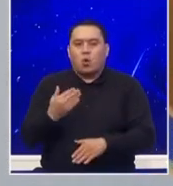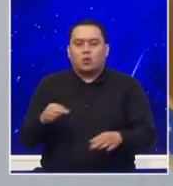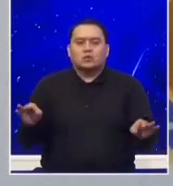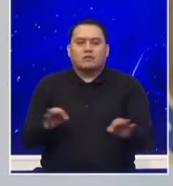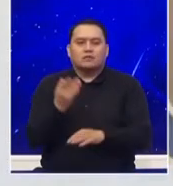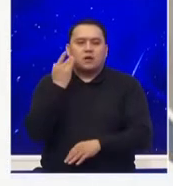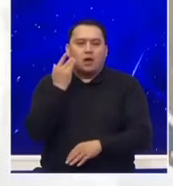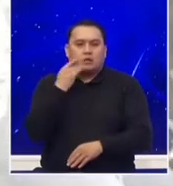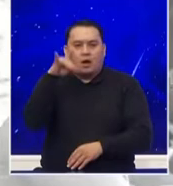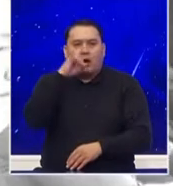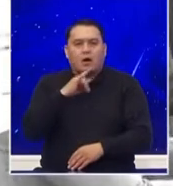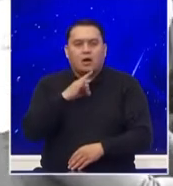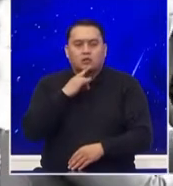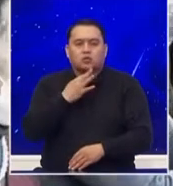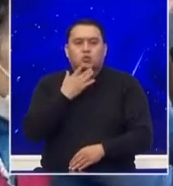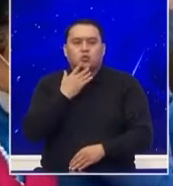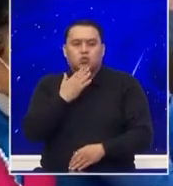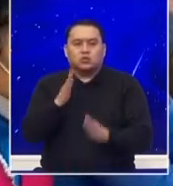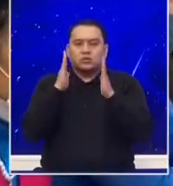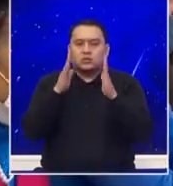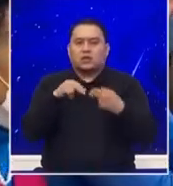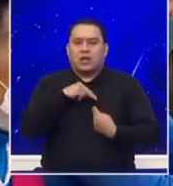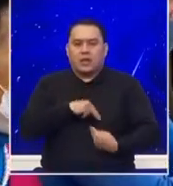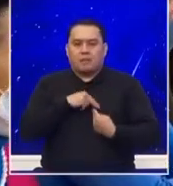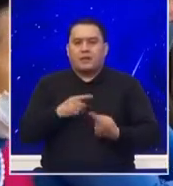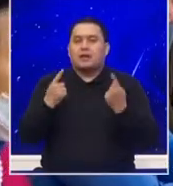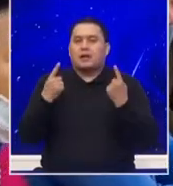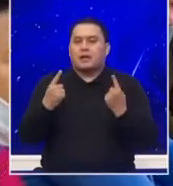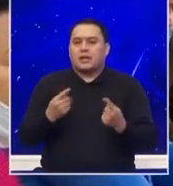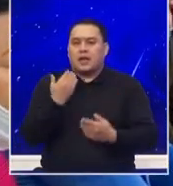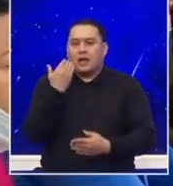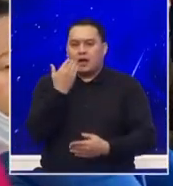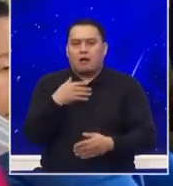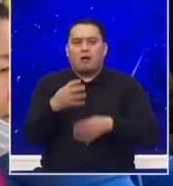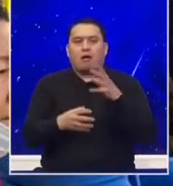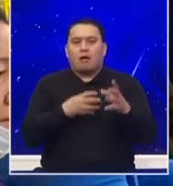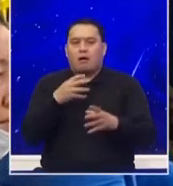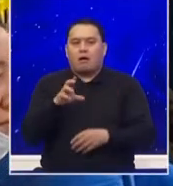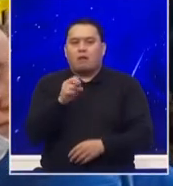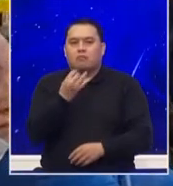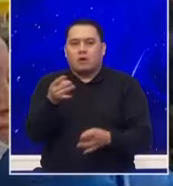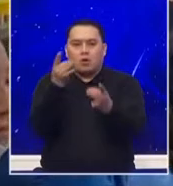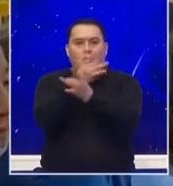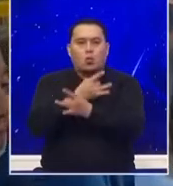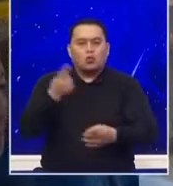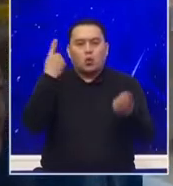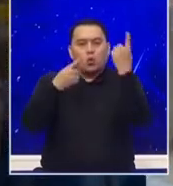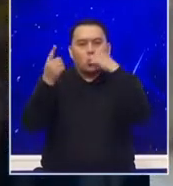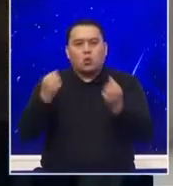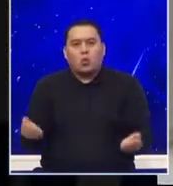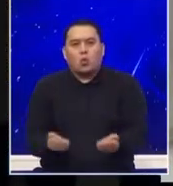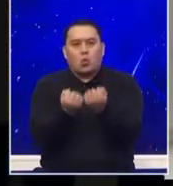әнжірді дәріптеу жолында бұл азаматтың еңбегі ерен, елеусіз қалмады. Халықаралық абай атындағы мәдениет пен өнерді қолдау